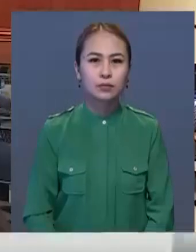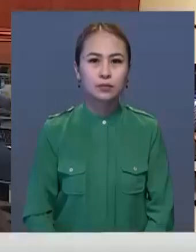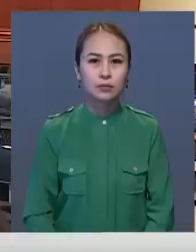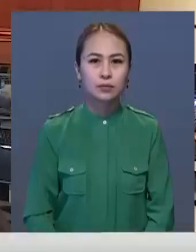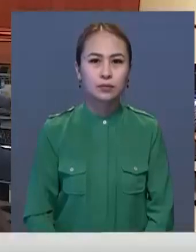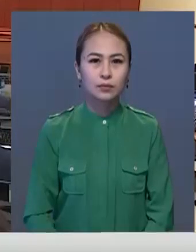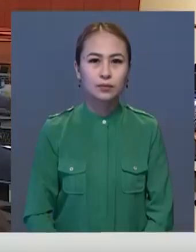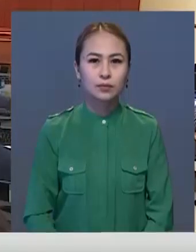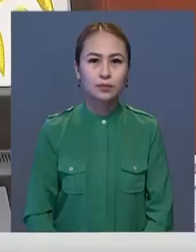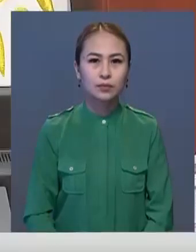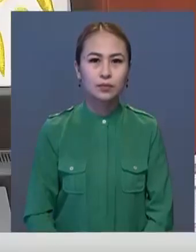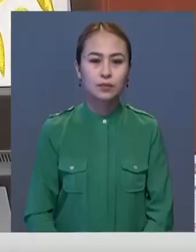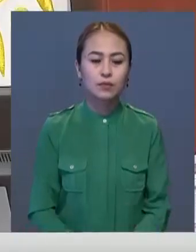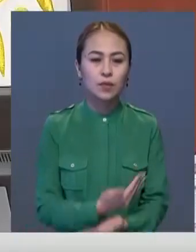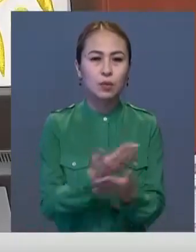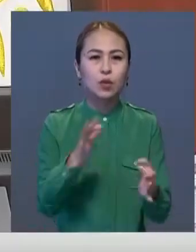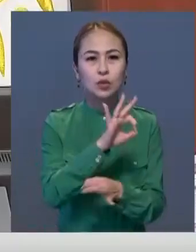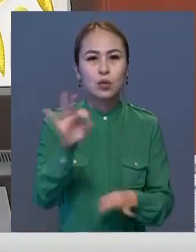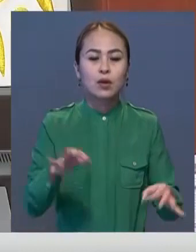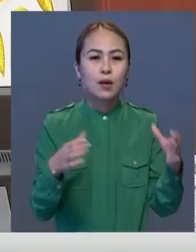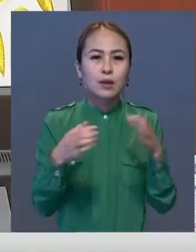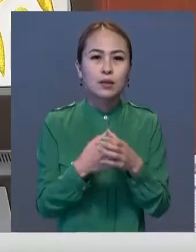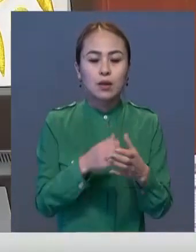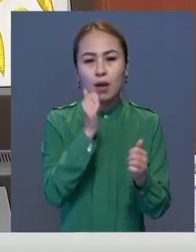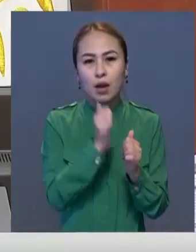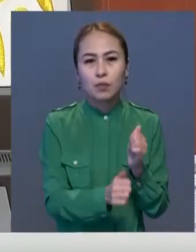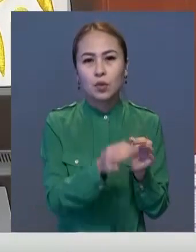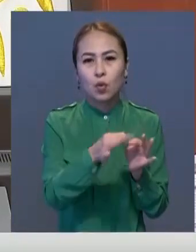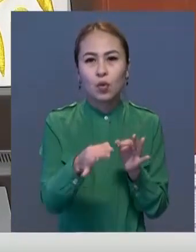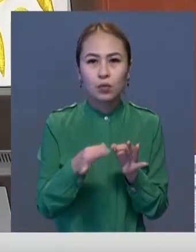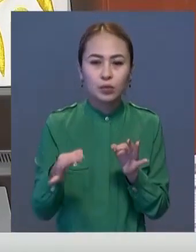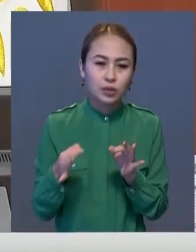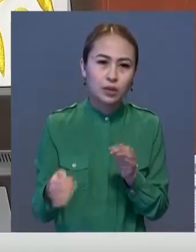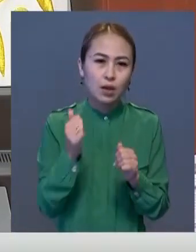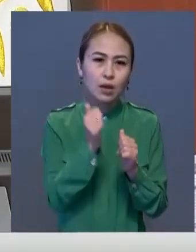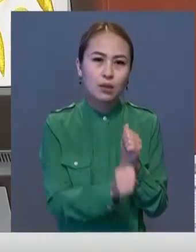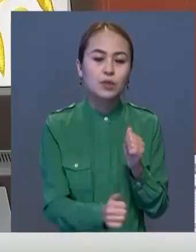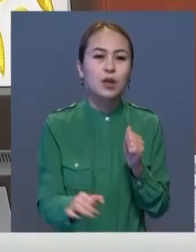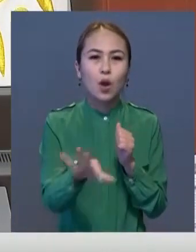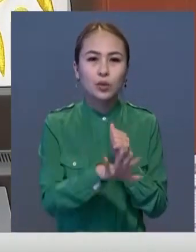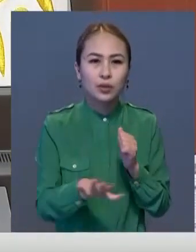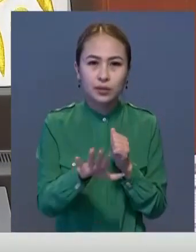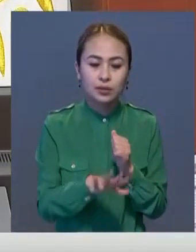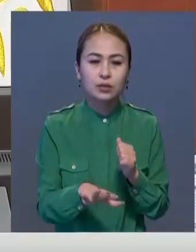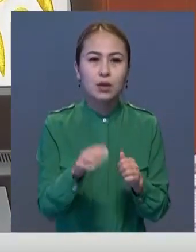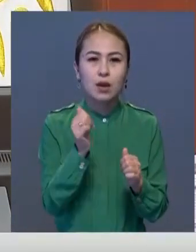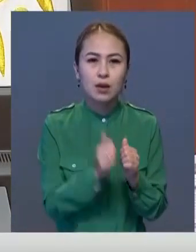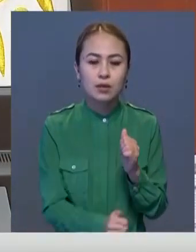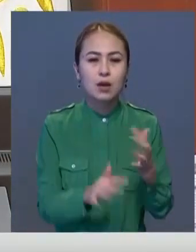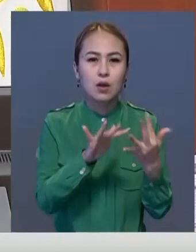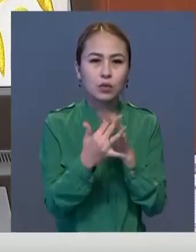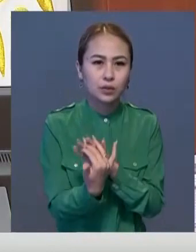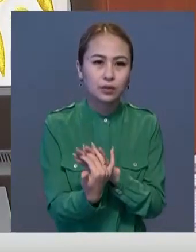Бұл жол картасы әрбір облысты, әрбір ауданды, әрбір